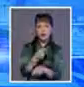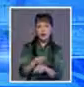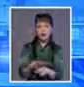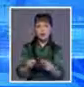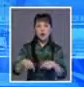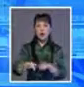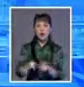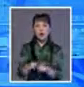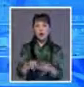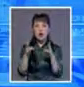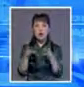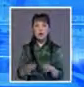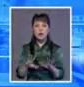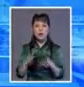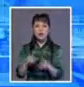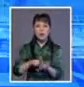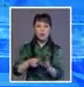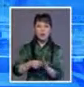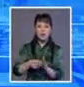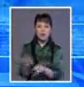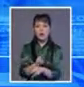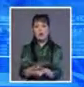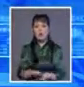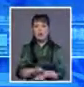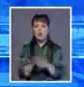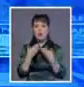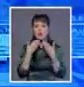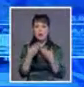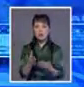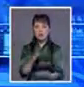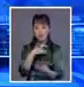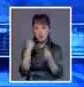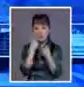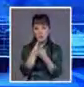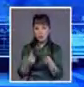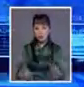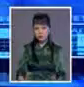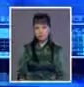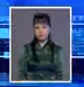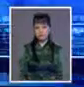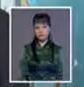апатты жағдайда тұрған бөлмелерін жабу туралы ұйғарымдарын жолдады.